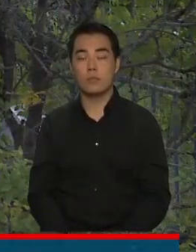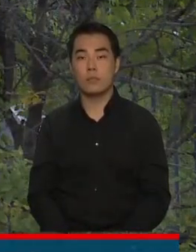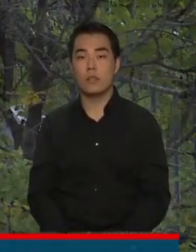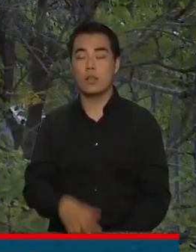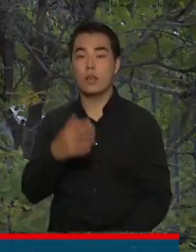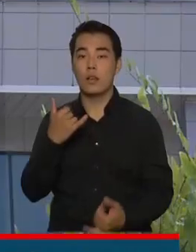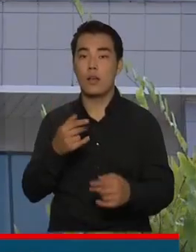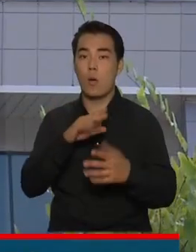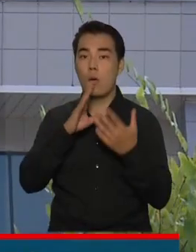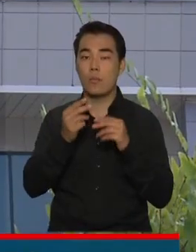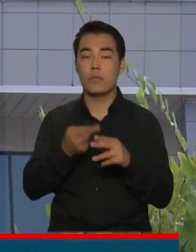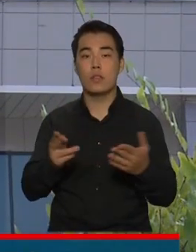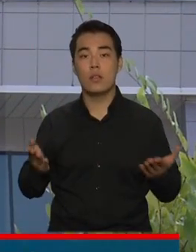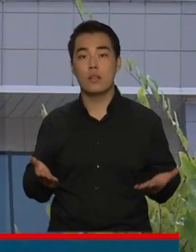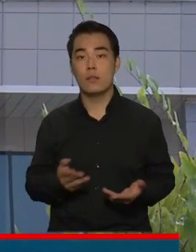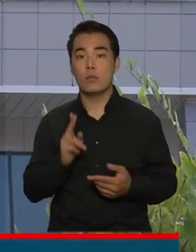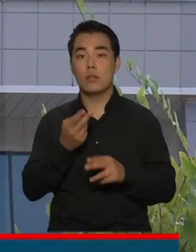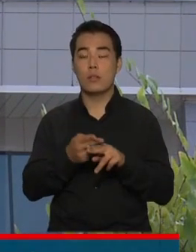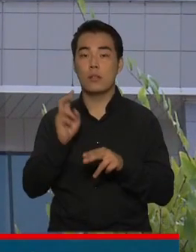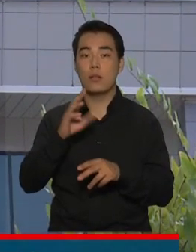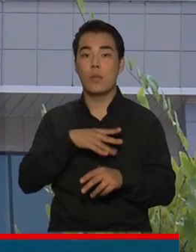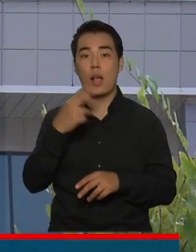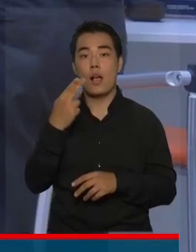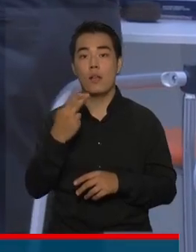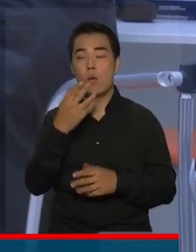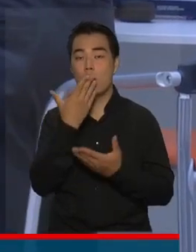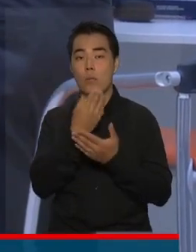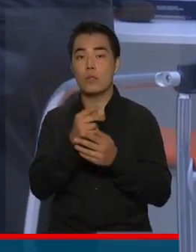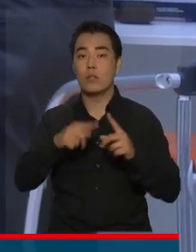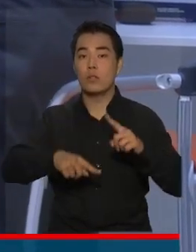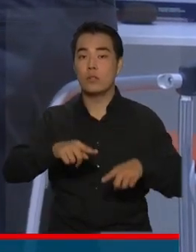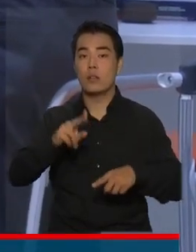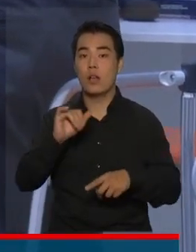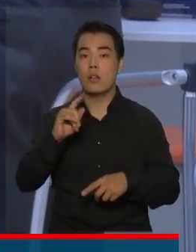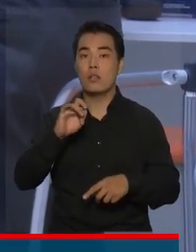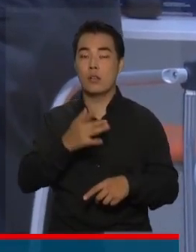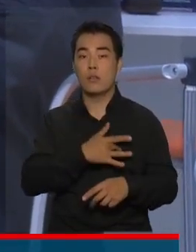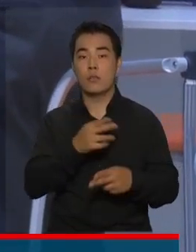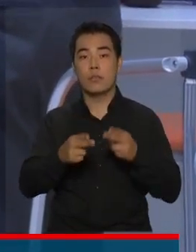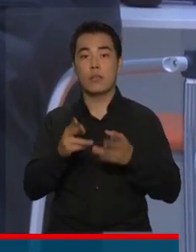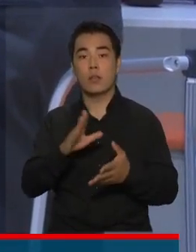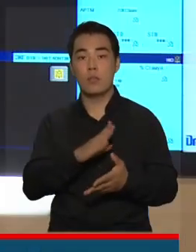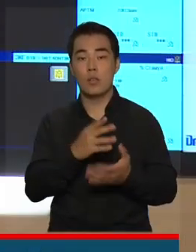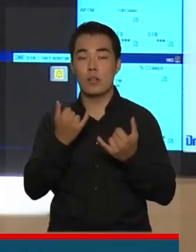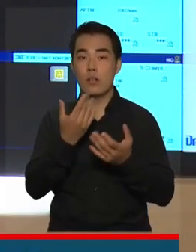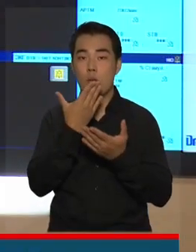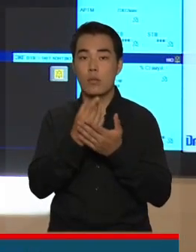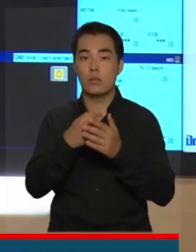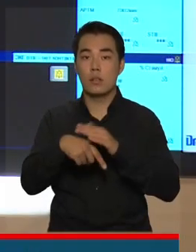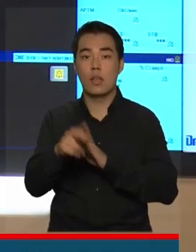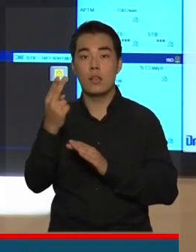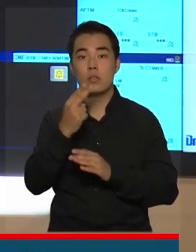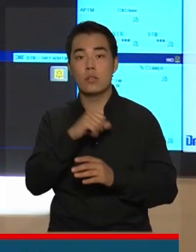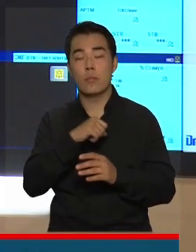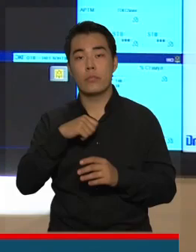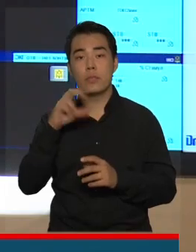Дертіне шипа тапқан жанды іздеп ал саулыға барған жоқпыз. Астанадағы ұлттық кардиохирургия орталығында жүрегіне ота жасатыпты. Сырқаттың елордаға келіп